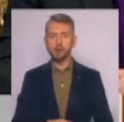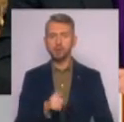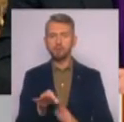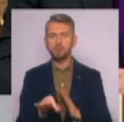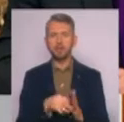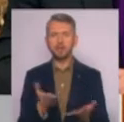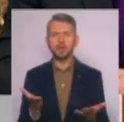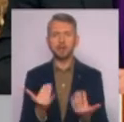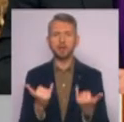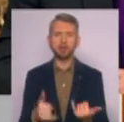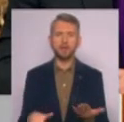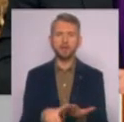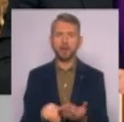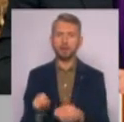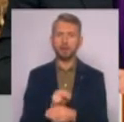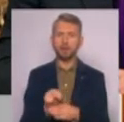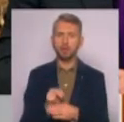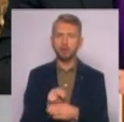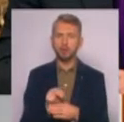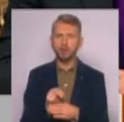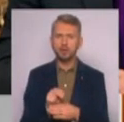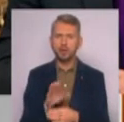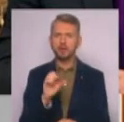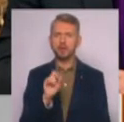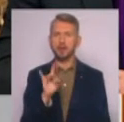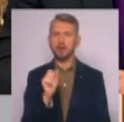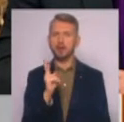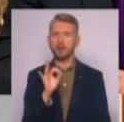які сучасні засоби лікування саркоїдозу?